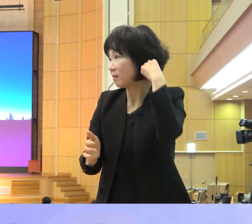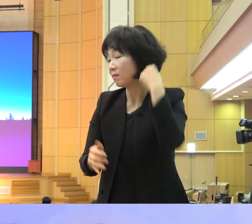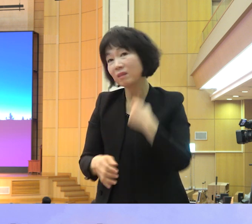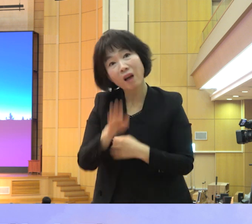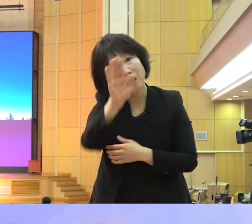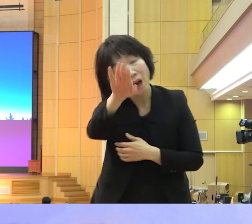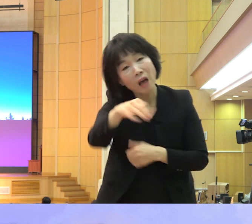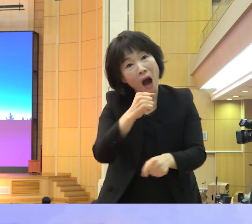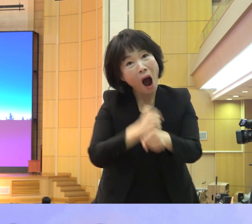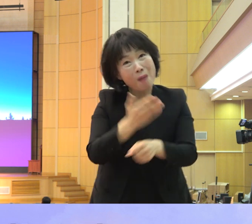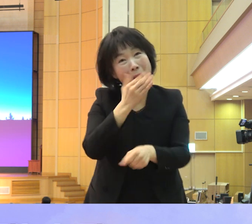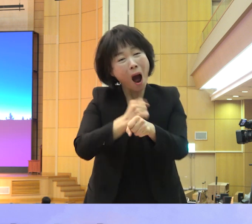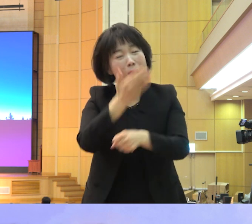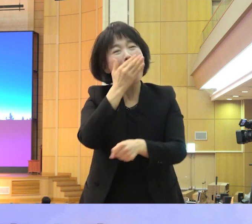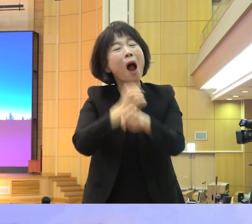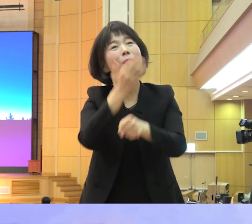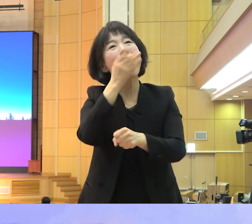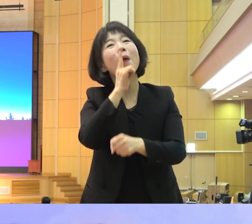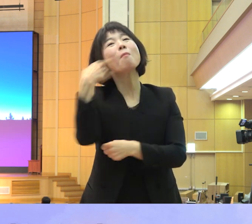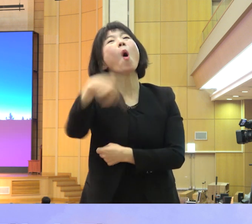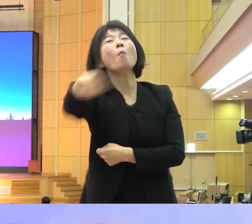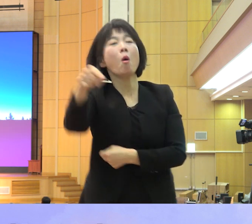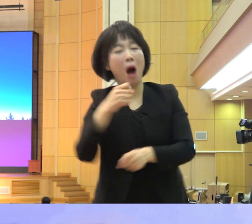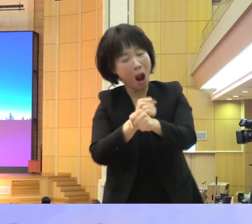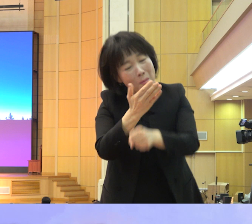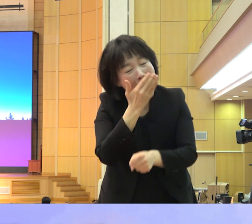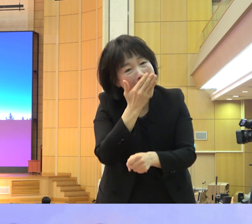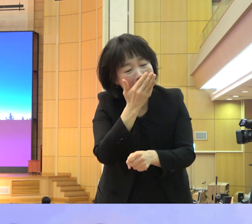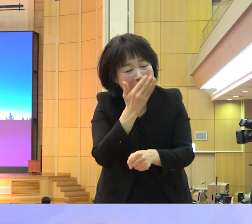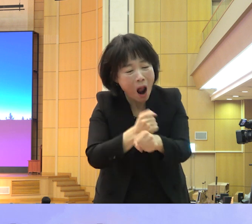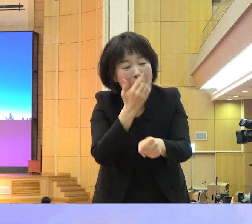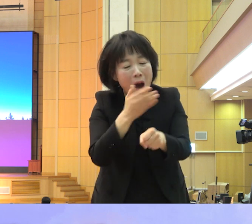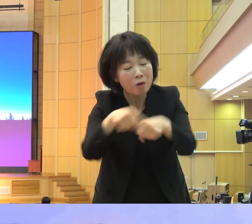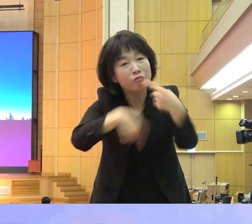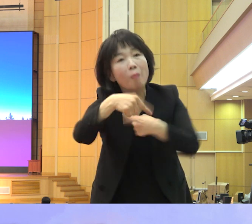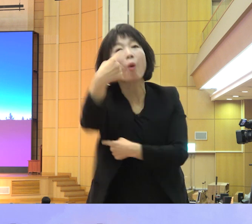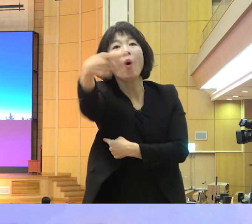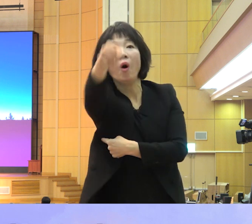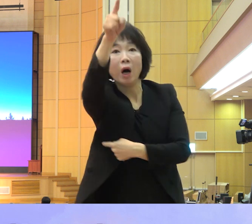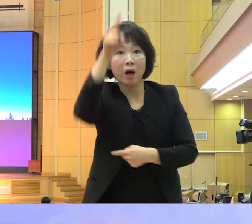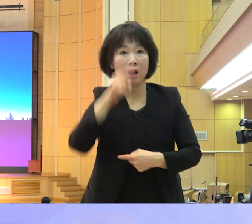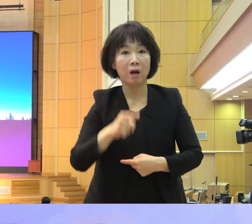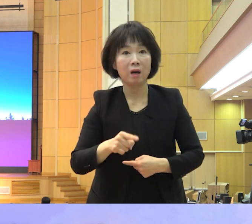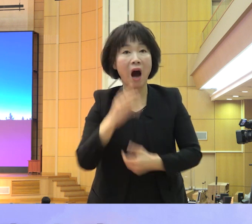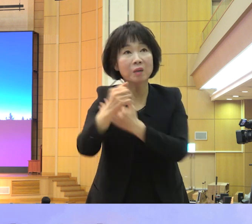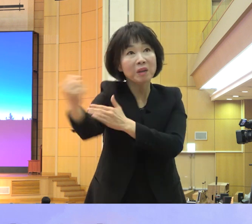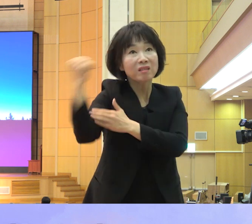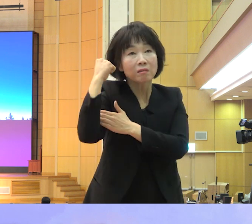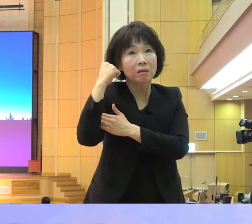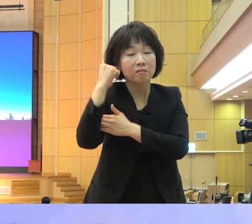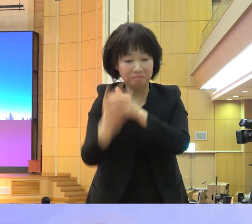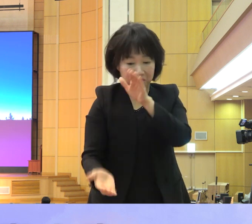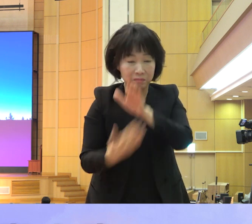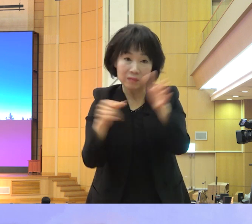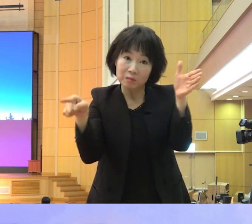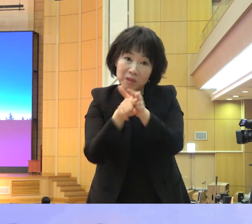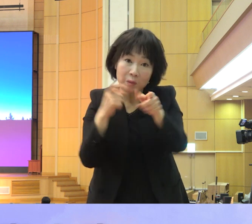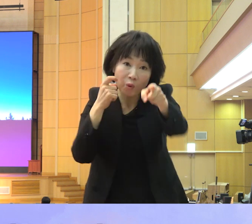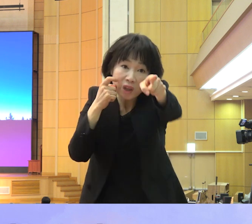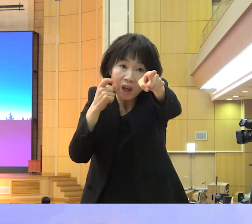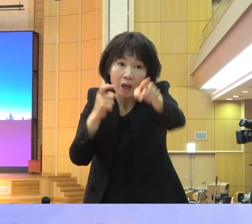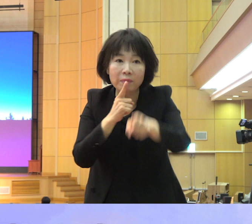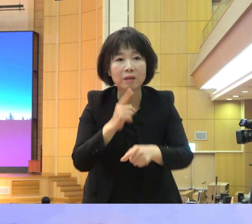당신의 제자들이 못 고쳤으니까 당신도 고칠 수 있다라고 하는 그런 하나님의 능력을 믿지 못한